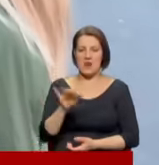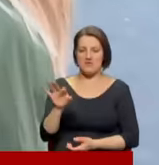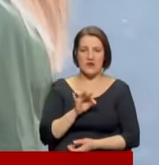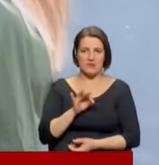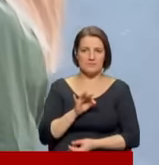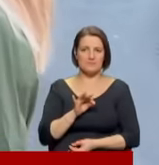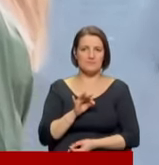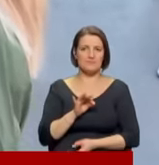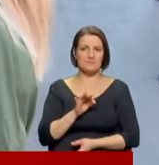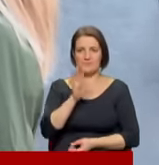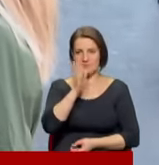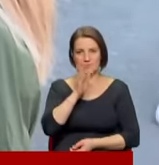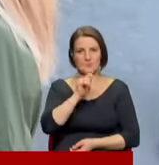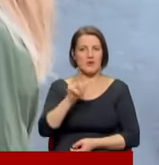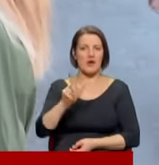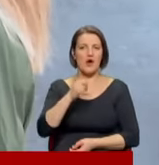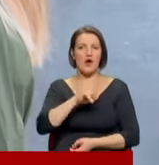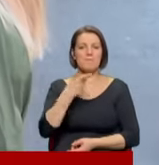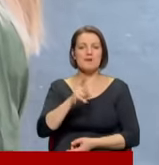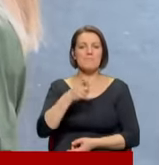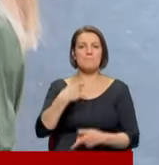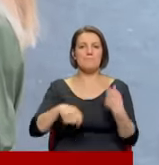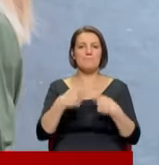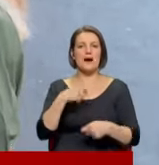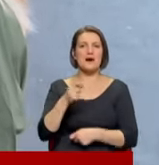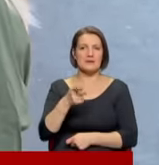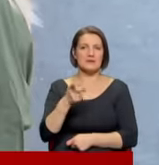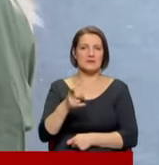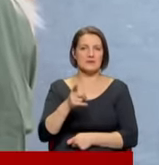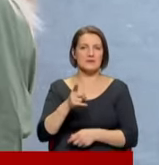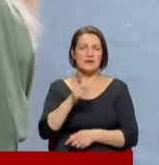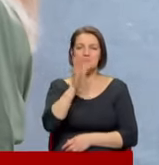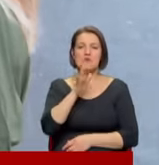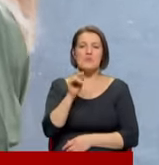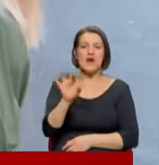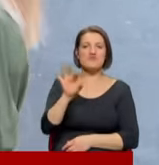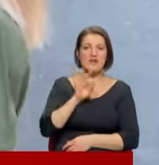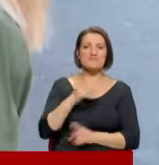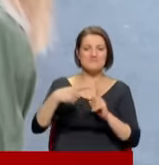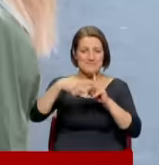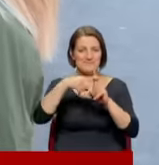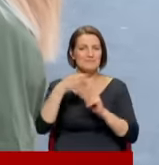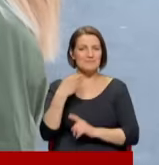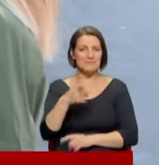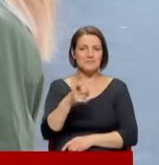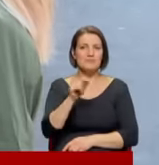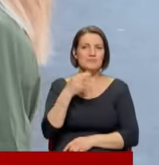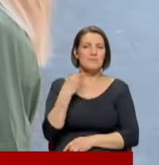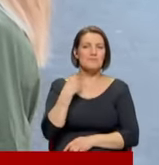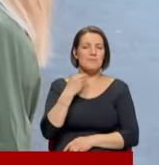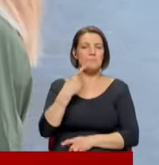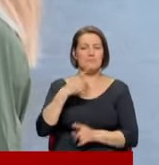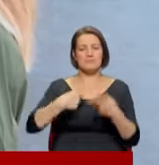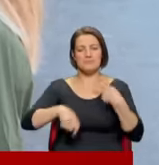çektim. 500 lira, 10.000 lira bankanın verdiği kemaş var. Ondan 500 lira para çektim. Yani borçlandım.